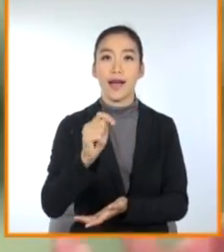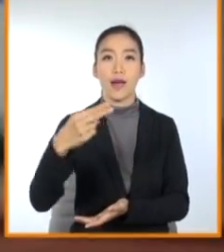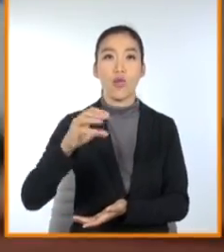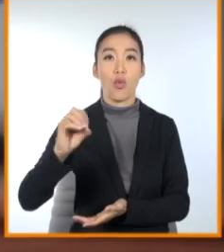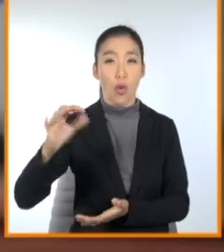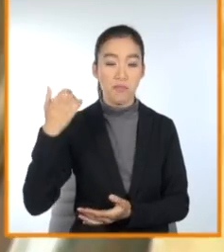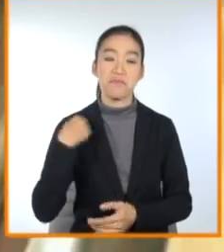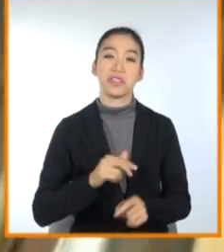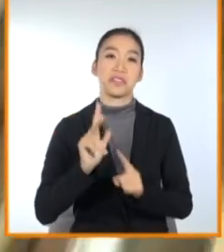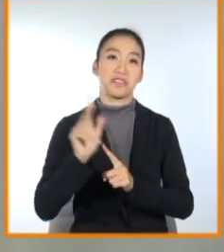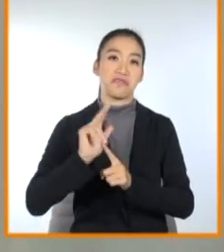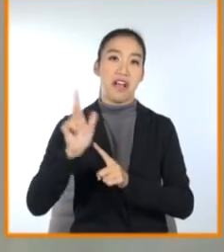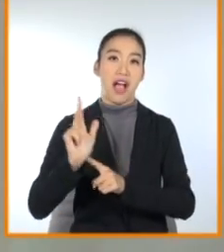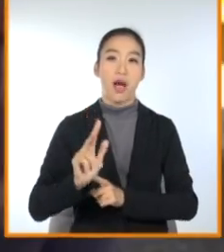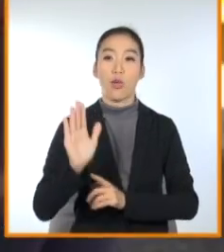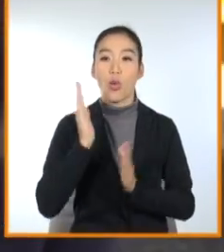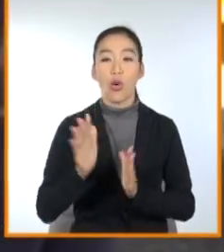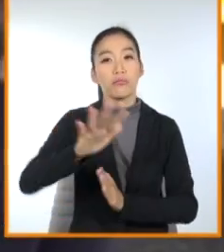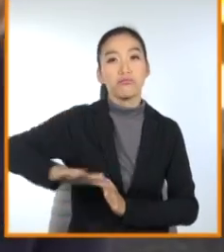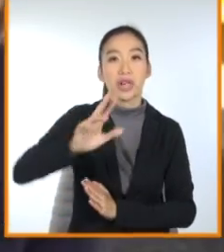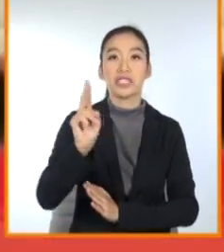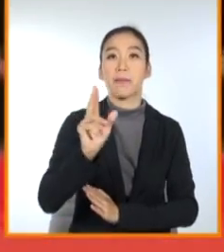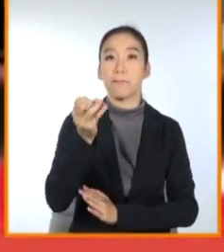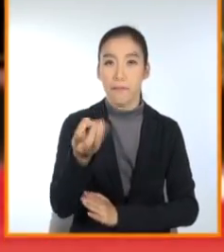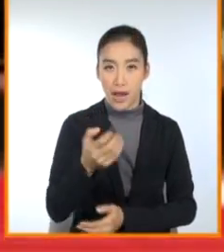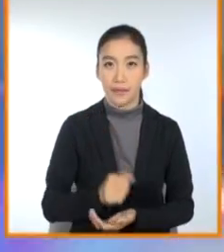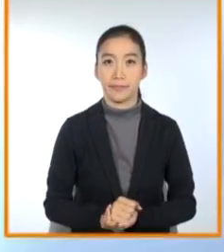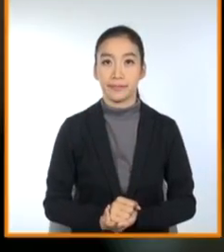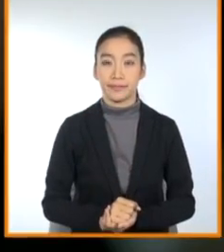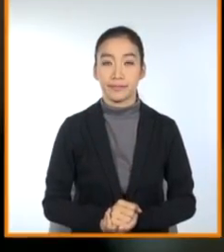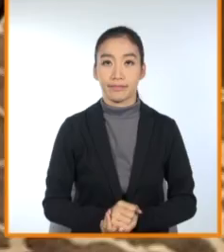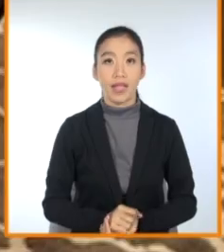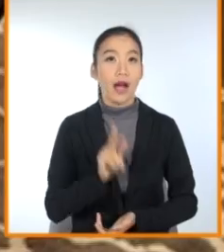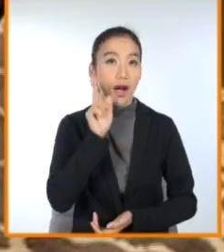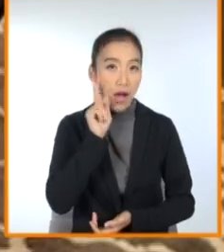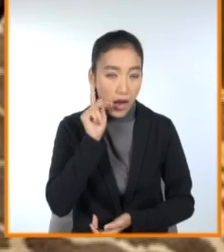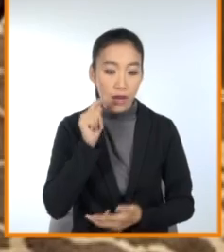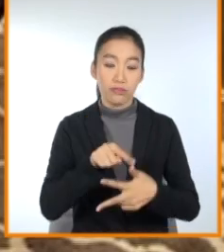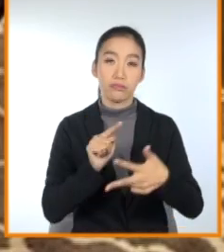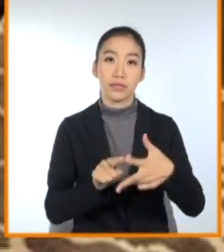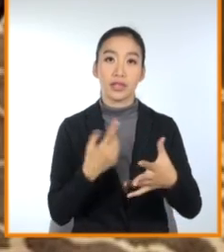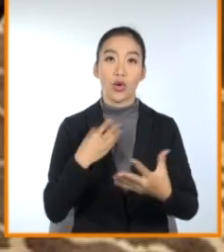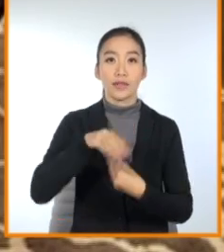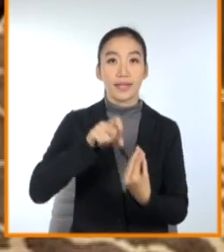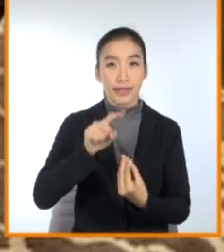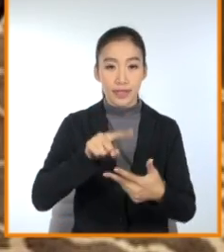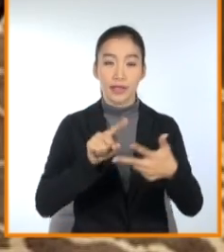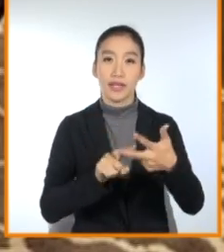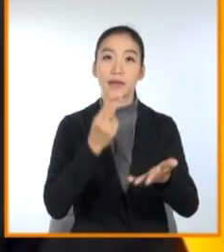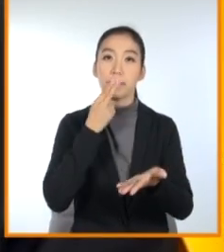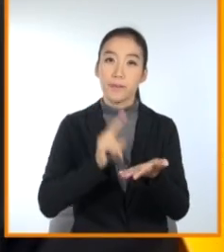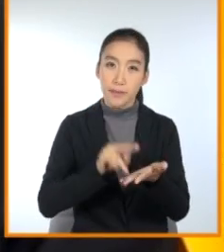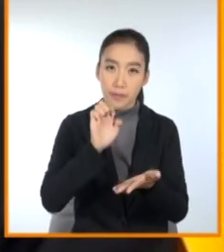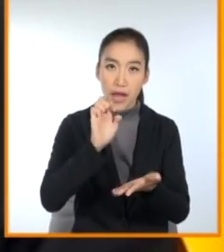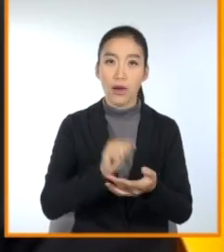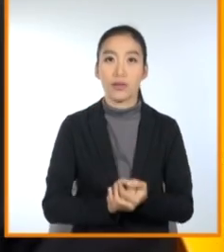โลกอินเทอร์เน็ตโดยสินทรัพย์สำคัญของ Yahoo ได้แก่ Yahoo Finance ข่าวการสืบค้นอีเมลเว็บบล็อก